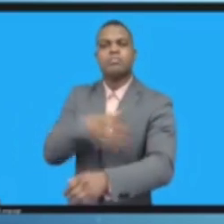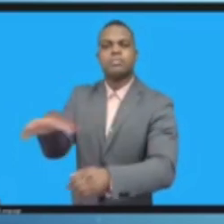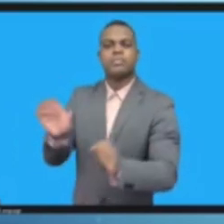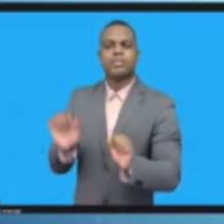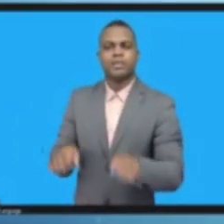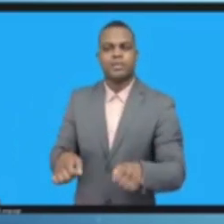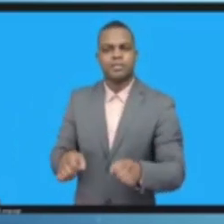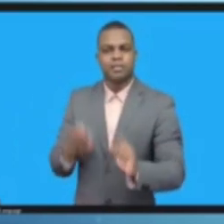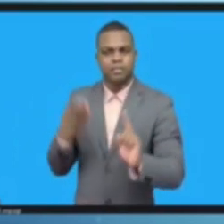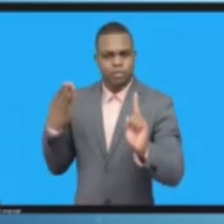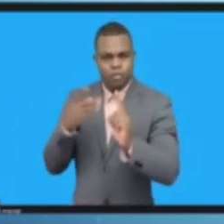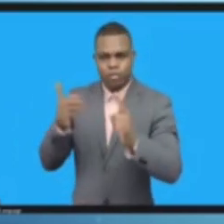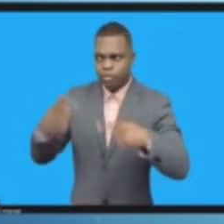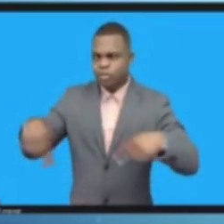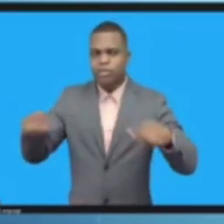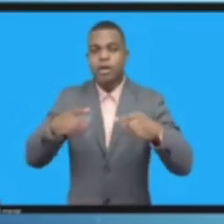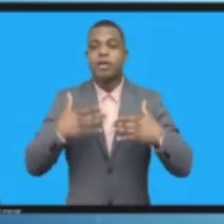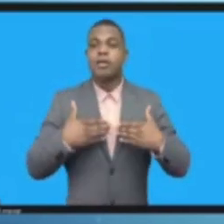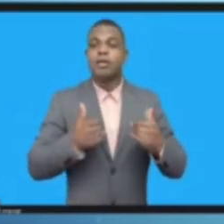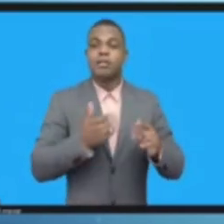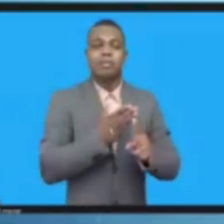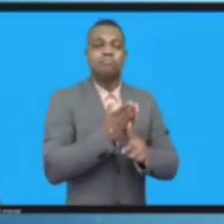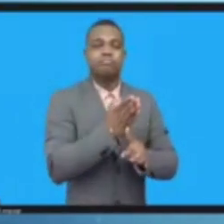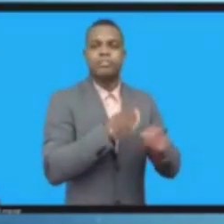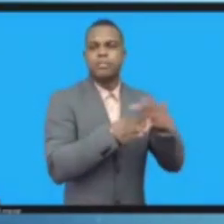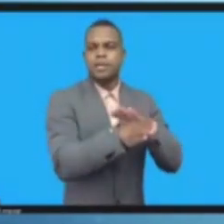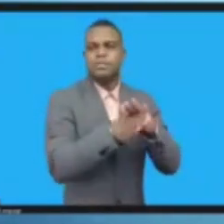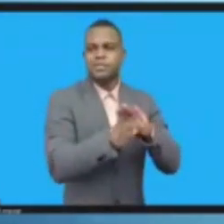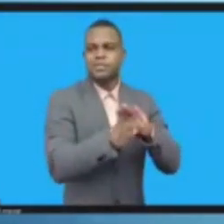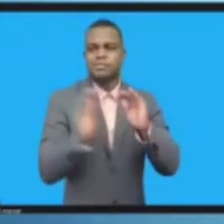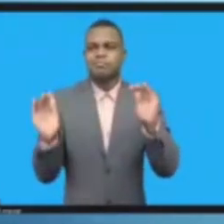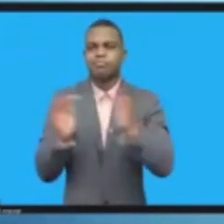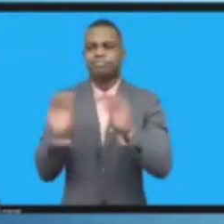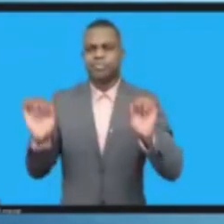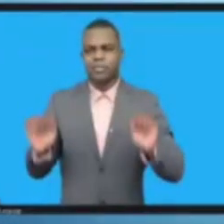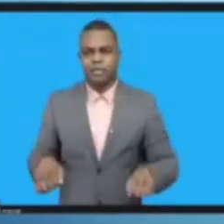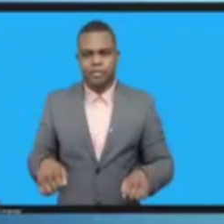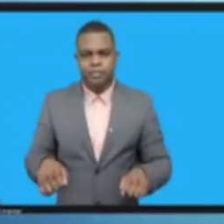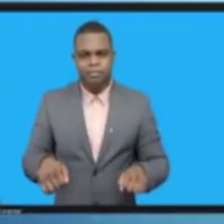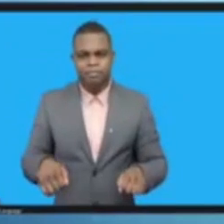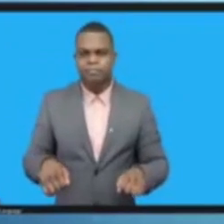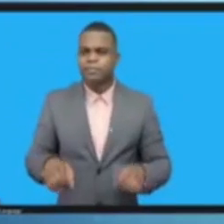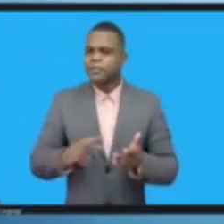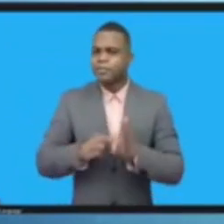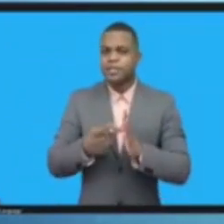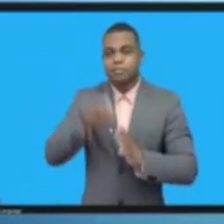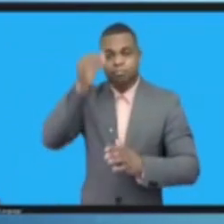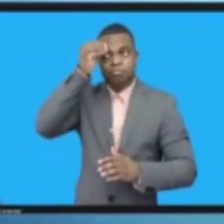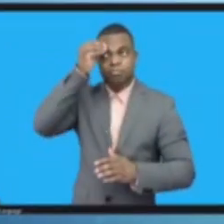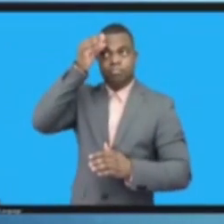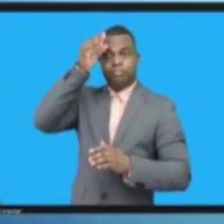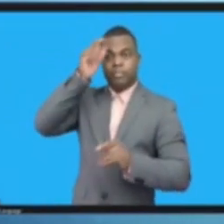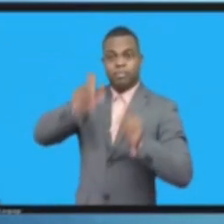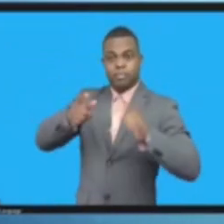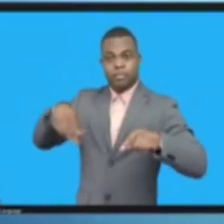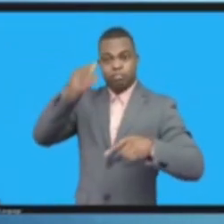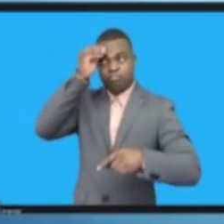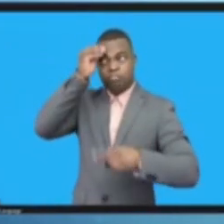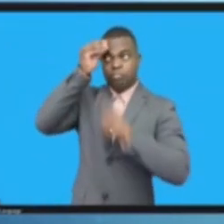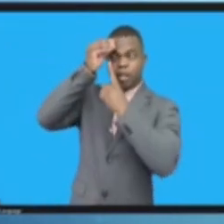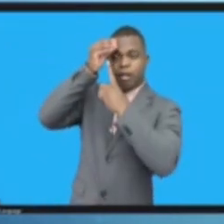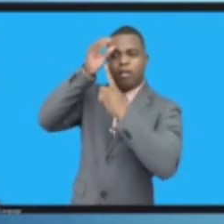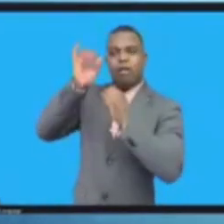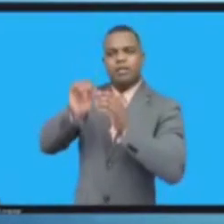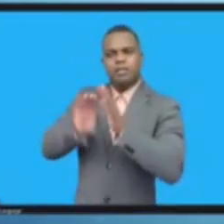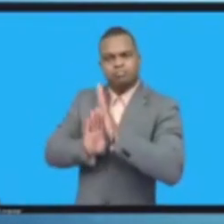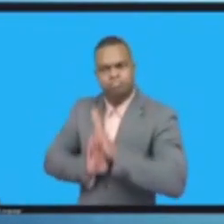utiliser les connaissances humaines pour la science, l'économie, l'agriculture, etc. Mesdames